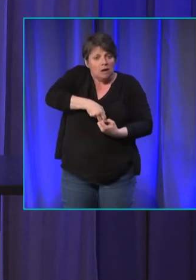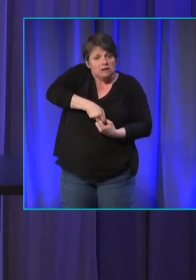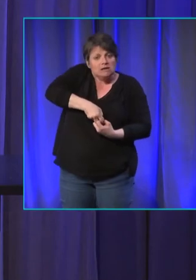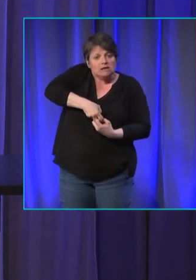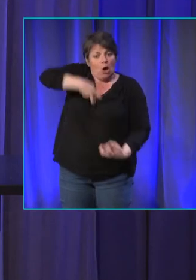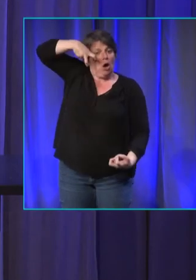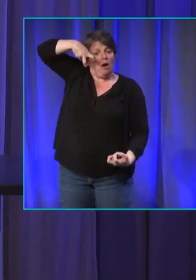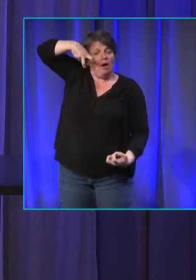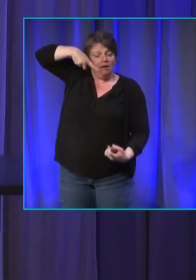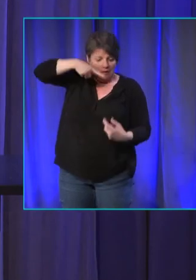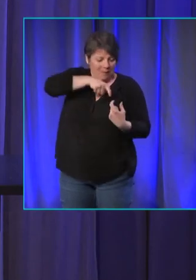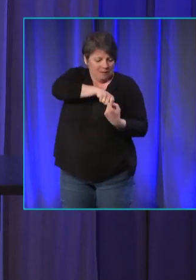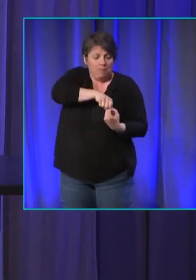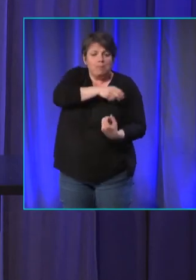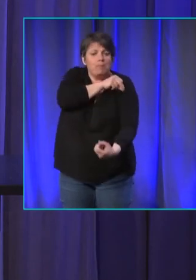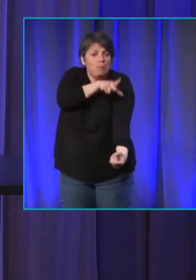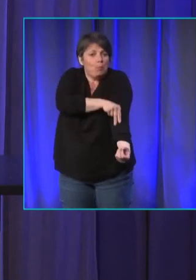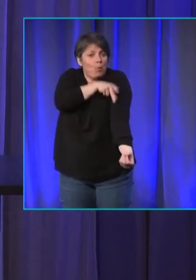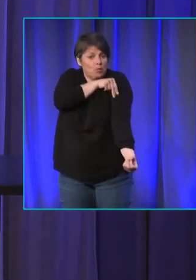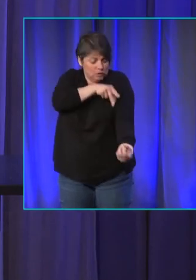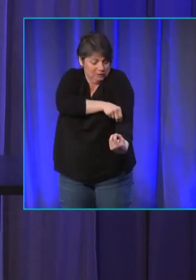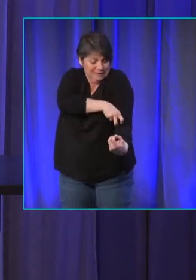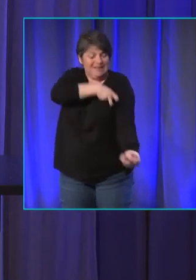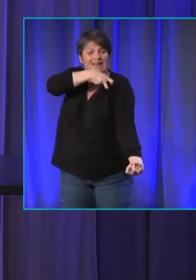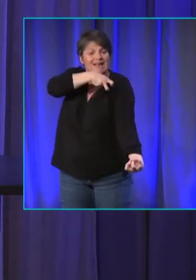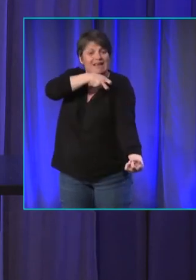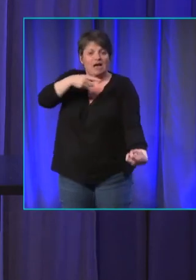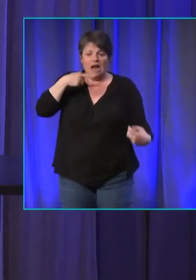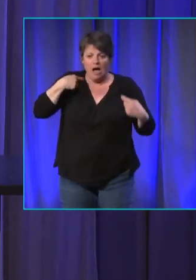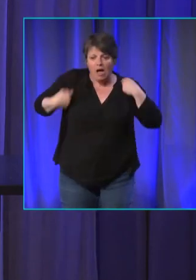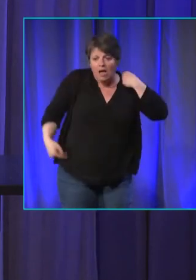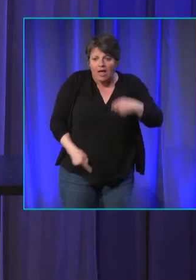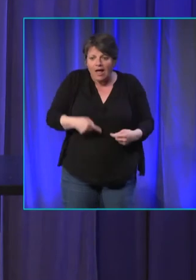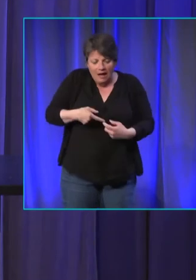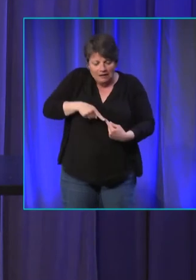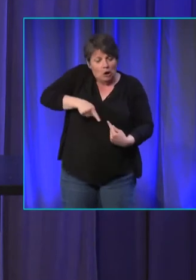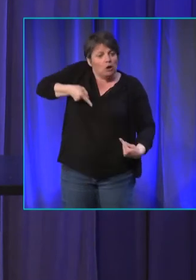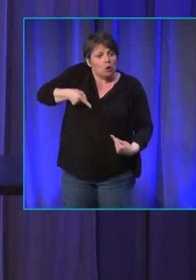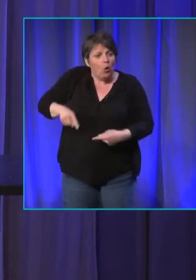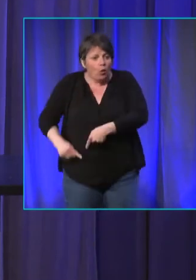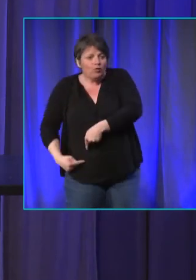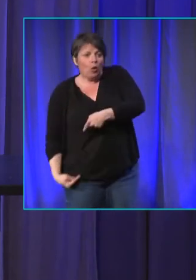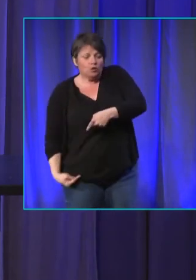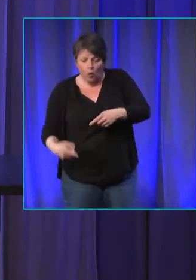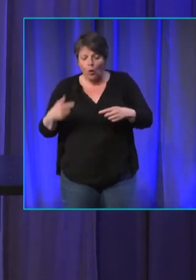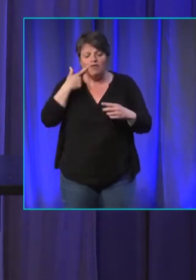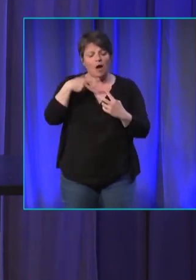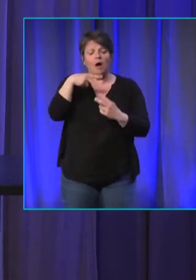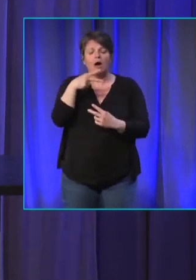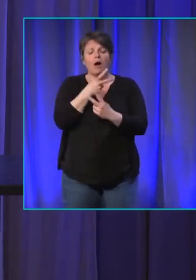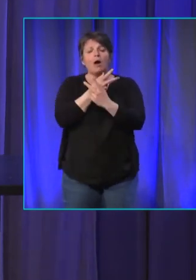ben, qu'est-ce qui se passe? Vous avez des zones de tension qui se créent au niveau des points d'attache des tendons sur les